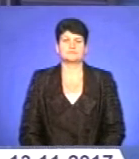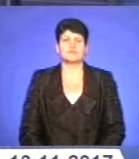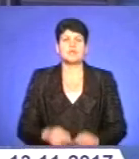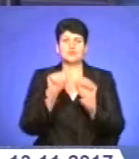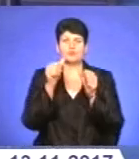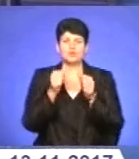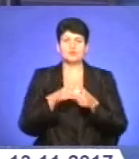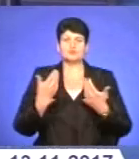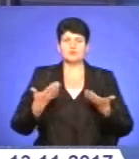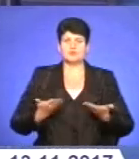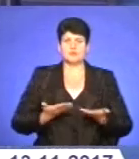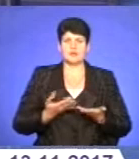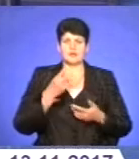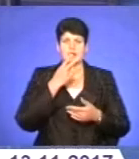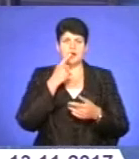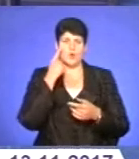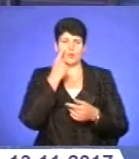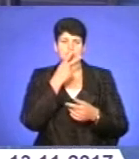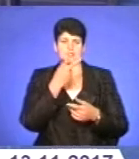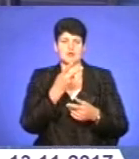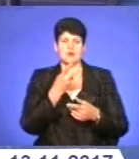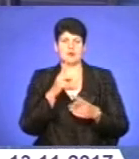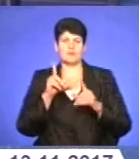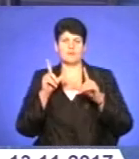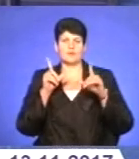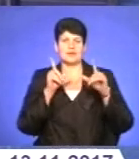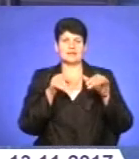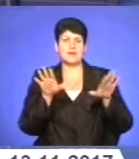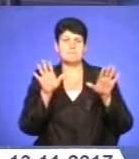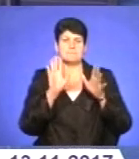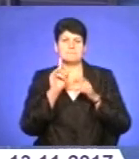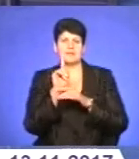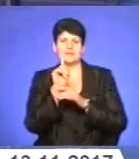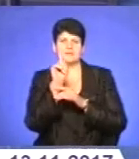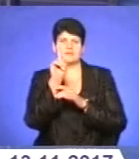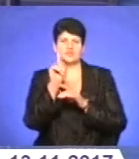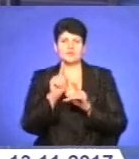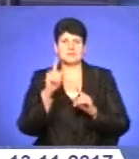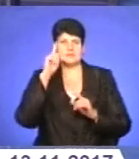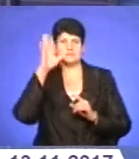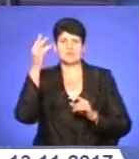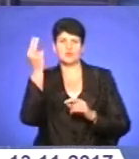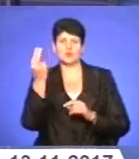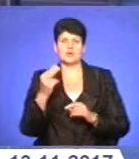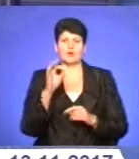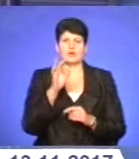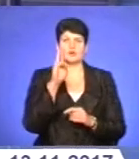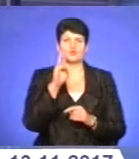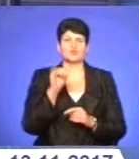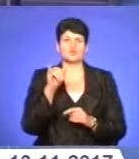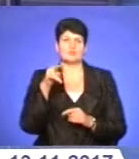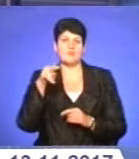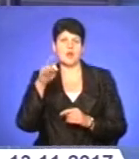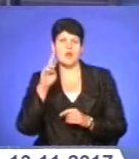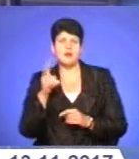Скульптури, що оживають на очах, політ птахів, гра бандуриста і мерехтіння свічки. Знаменитий художник Олег Шупляк створює